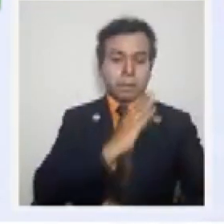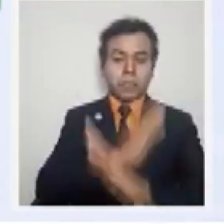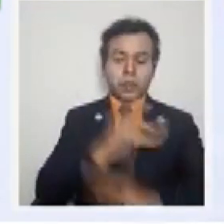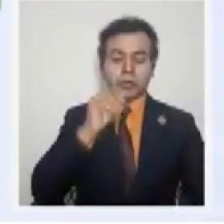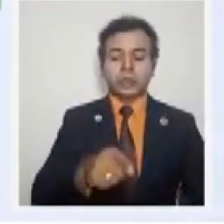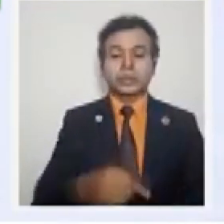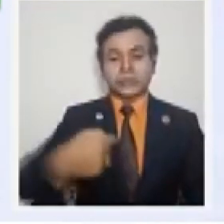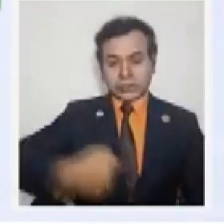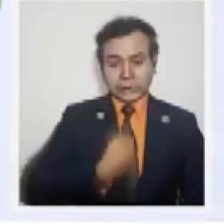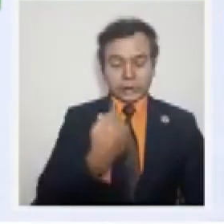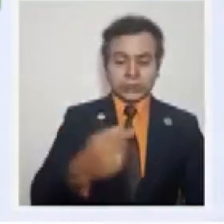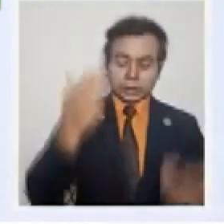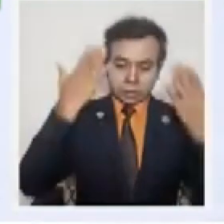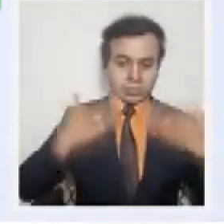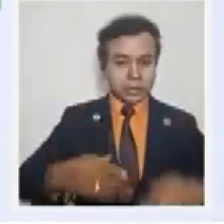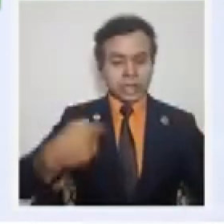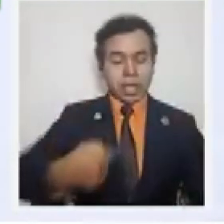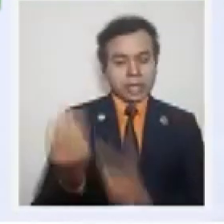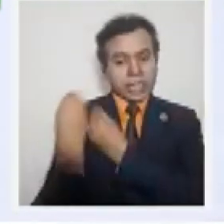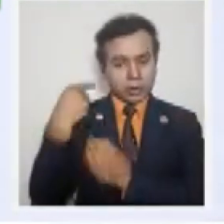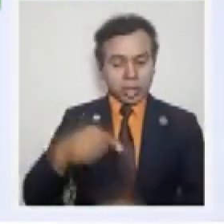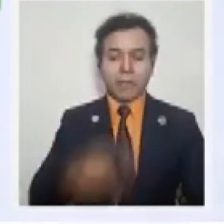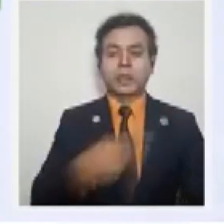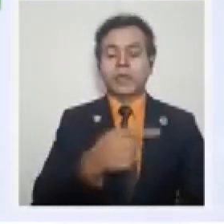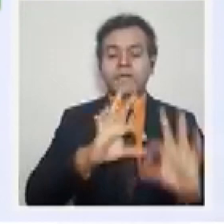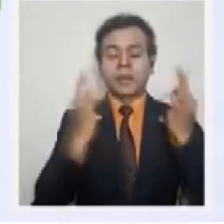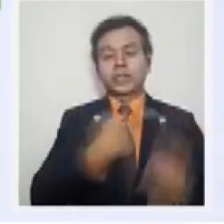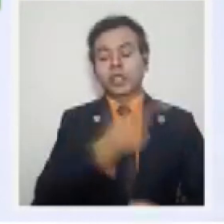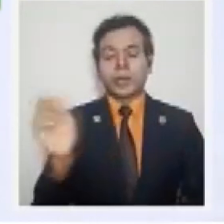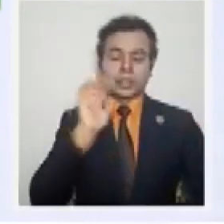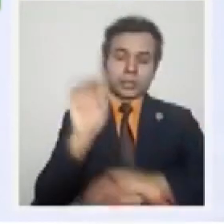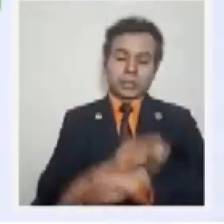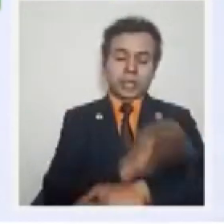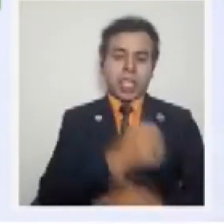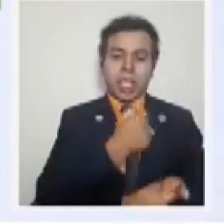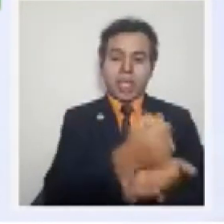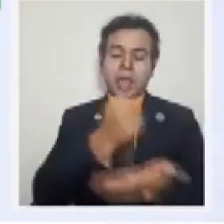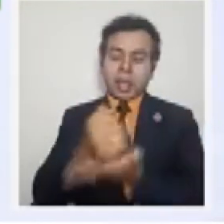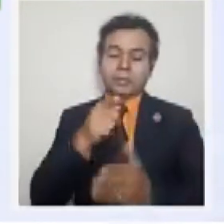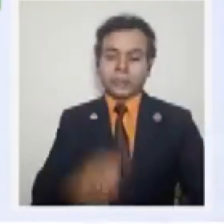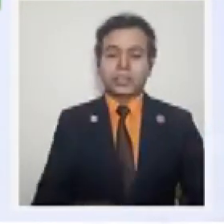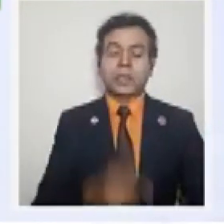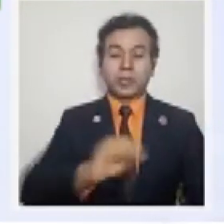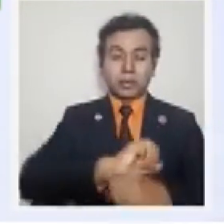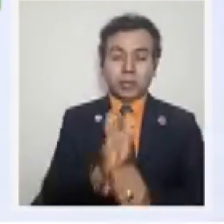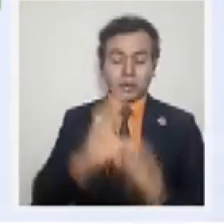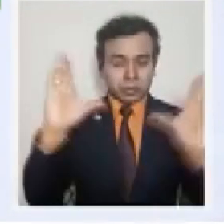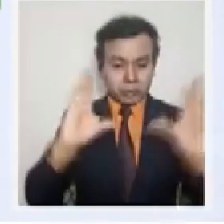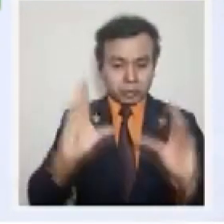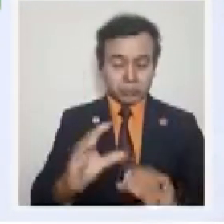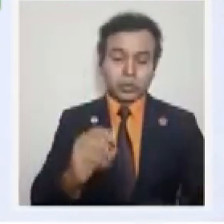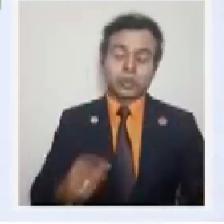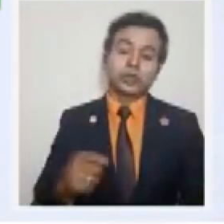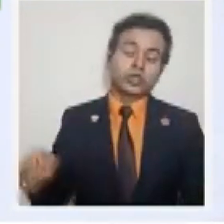হয় সেসব জায়গায় না যায়। প্রত্যেকেই আমরা নিজের প্রতি যেমন খেয়াল রাখবো, প্রত্যেকেই প্রত্যেকের প্রতি খেয়াল রাখবো এবং সতর্ক থাকবো।